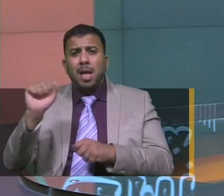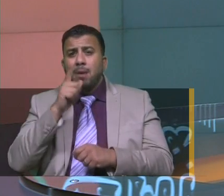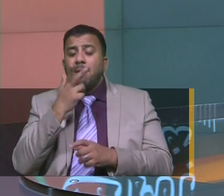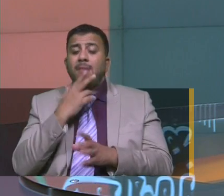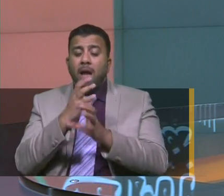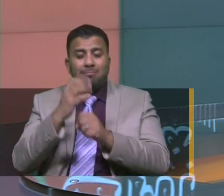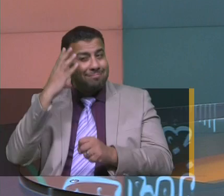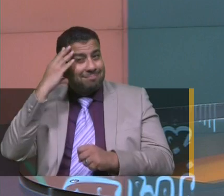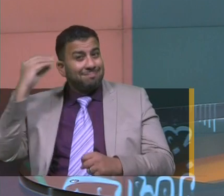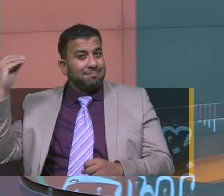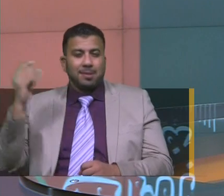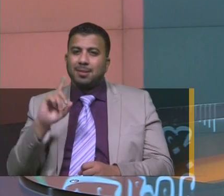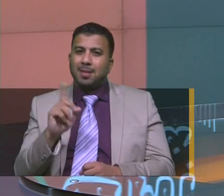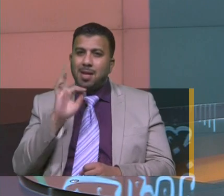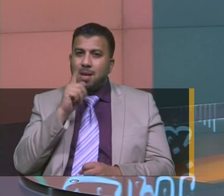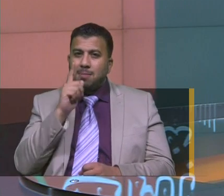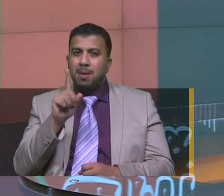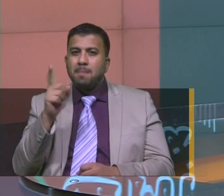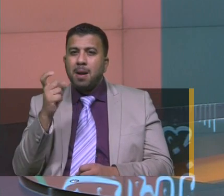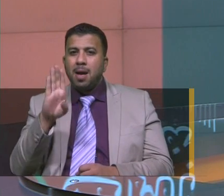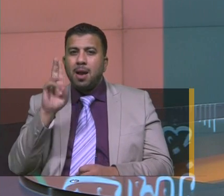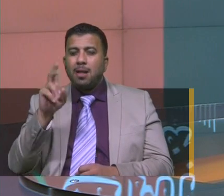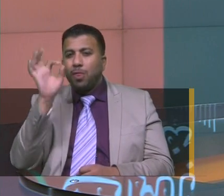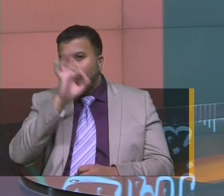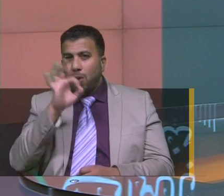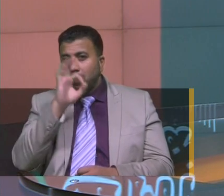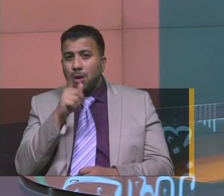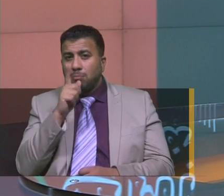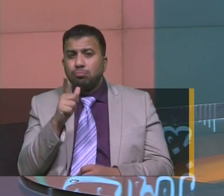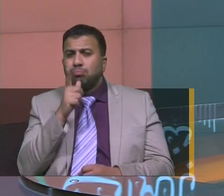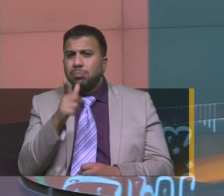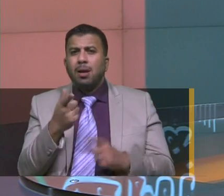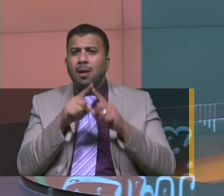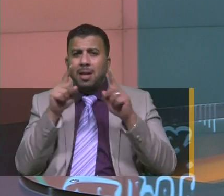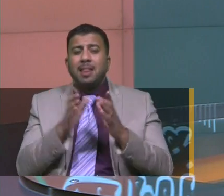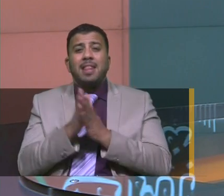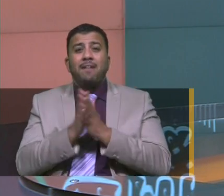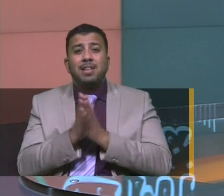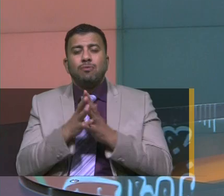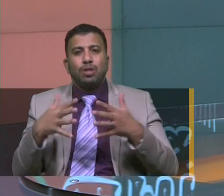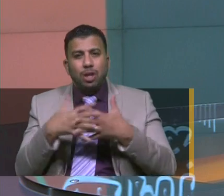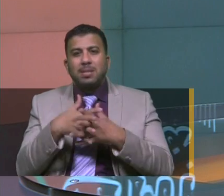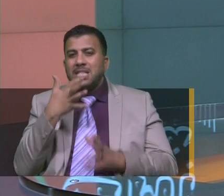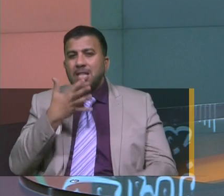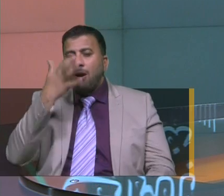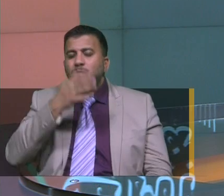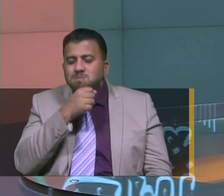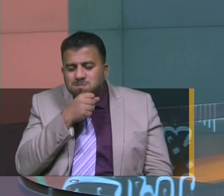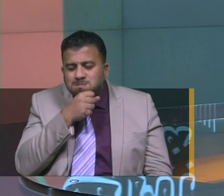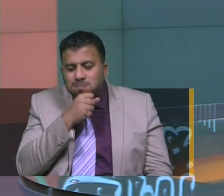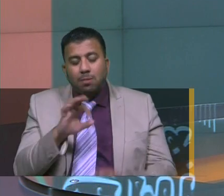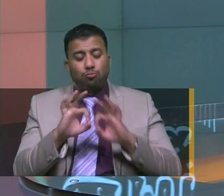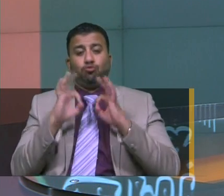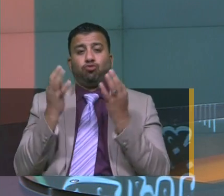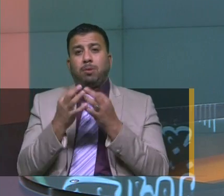من الاندثار. مبادرة بركة التراث واحدة منها، والتي جاءت في إطار تحفيز ودمج كبار السن مع المجتمع